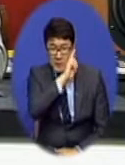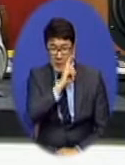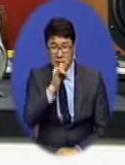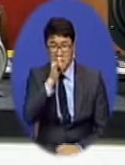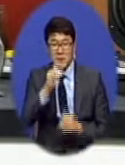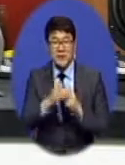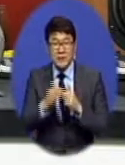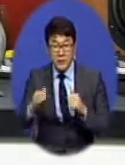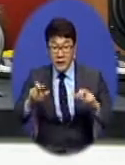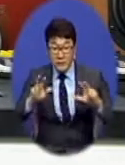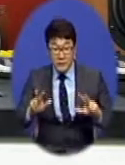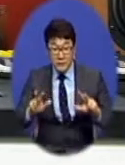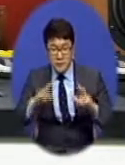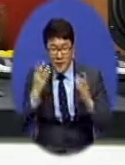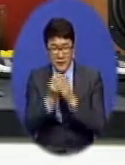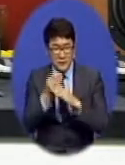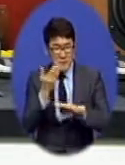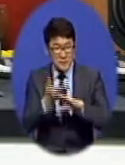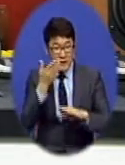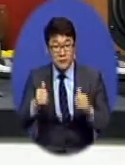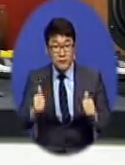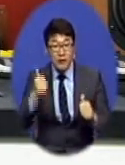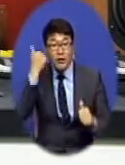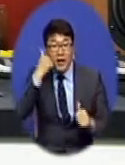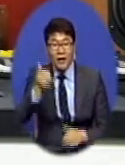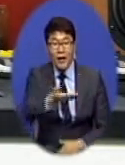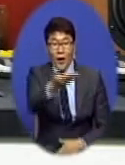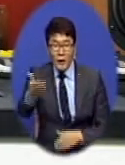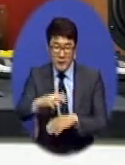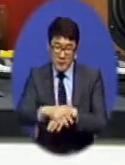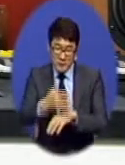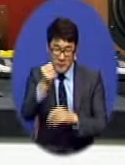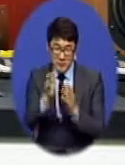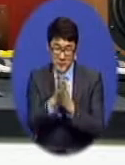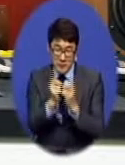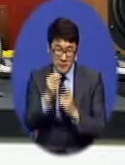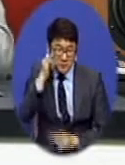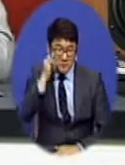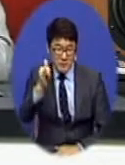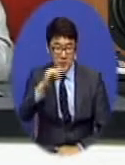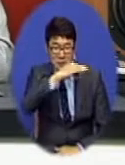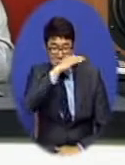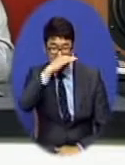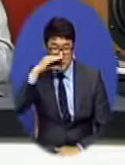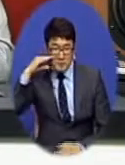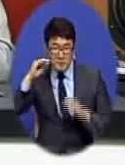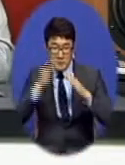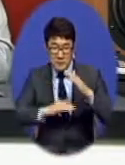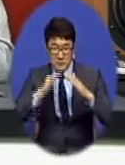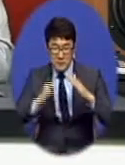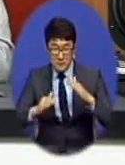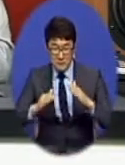있었거든요. 네. 근데 이제는 이제 심사를 네. 시청자 여러분들이 직접 참여를 하시니까 공정성이 네. 더 있는 것이죠.